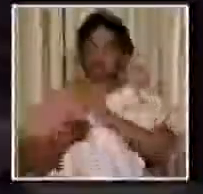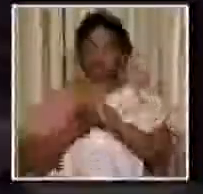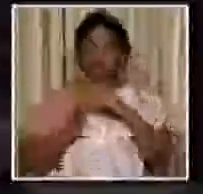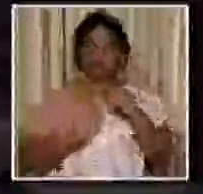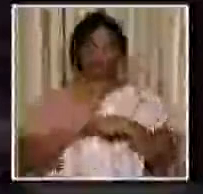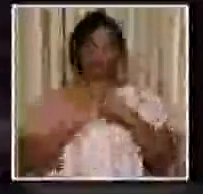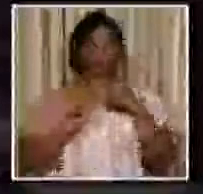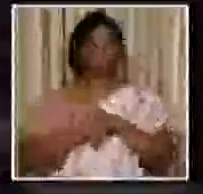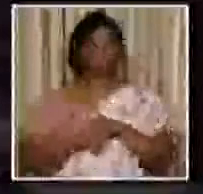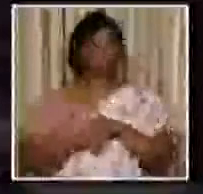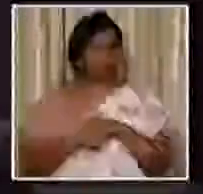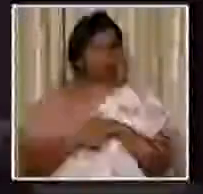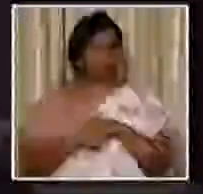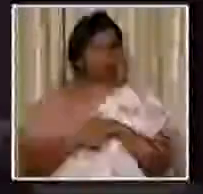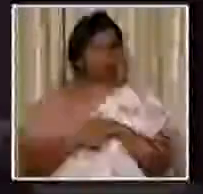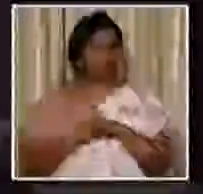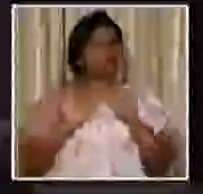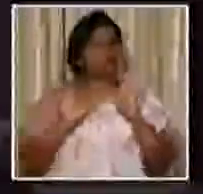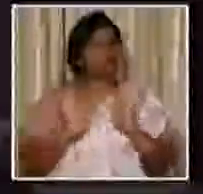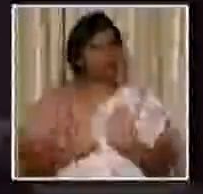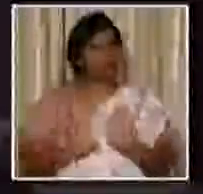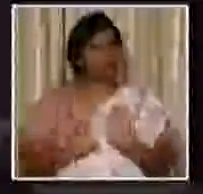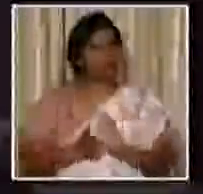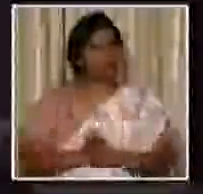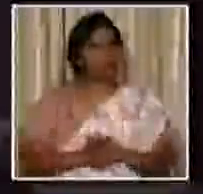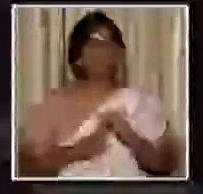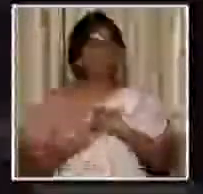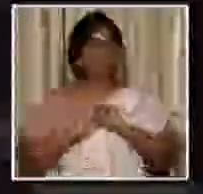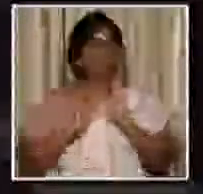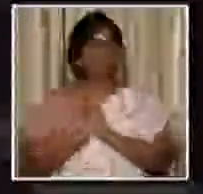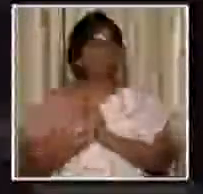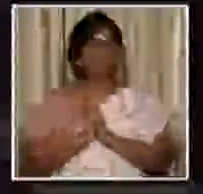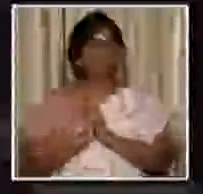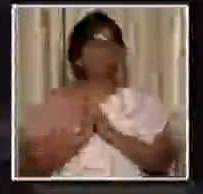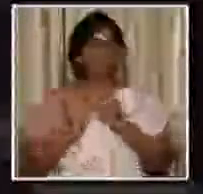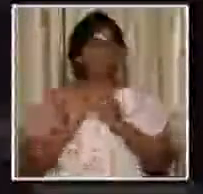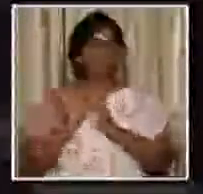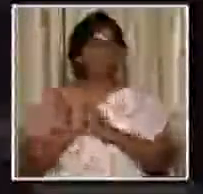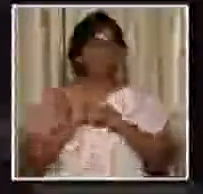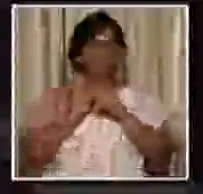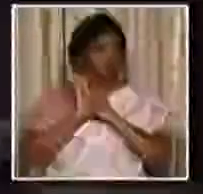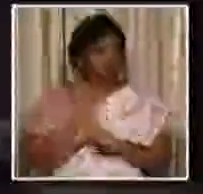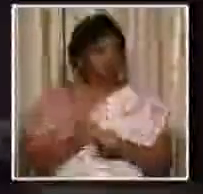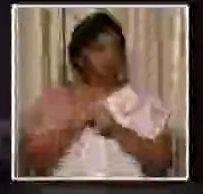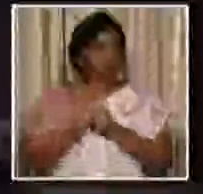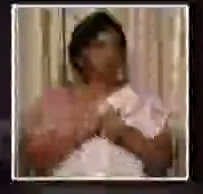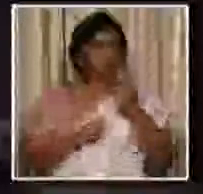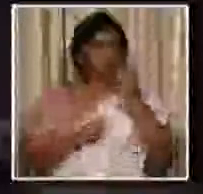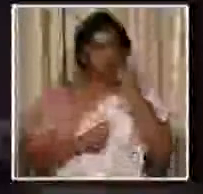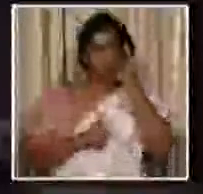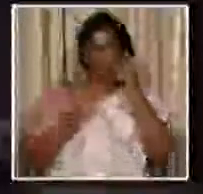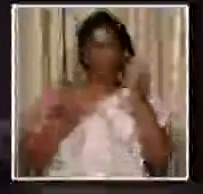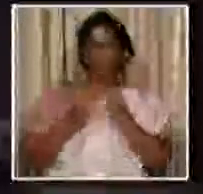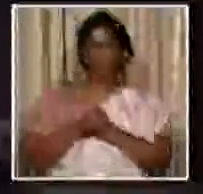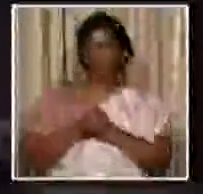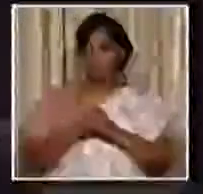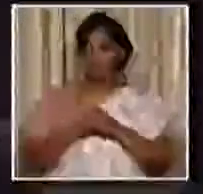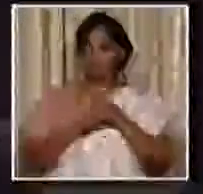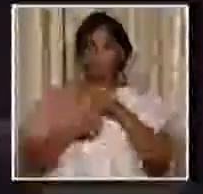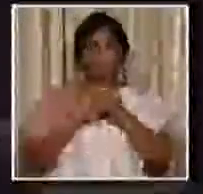තුල තිබුණා හැබැයි ඒ මිලේනියම් සිටි වගේ පාවාදීම් කරලා ඊට